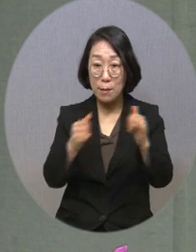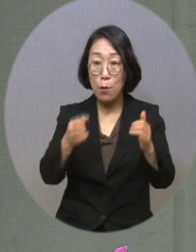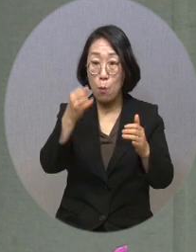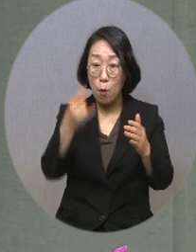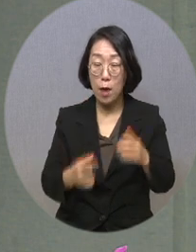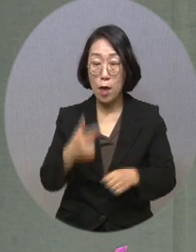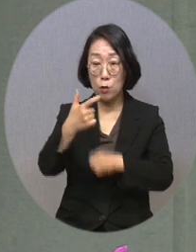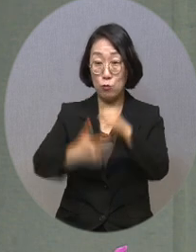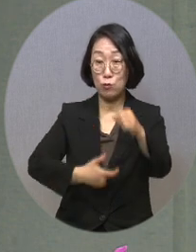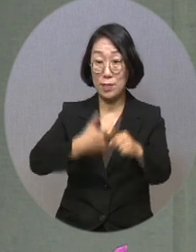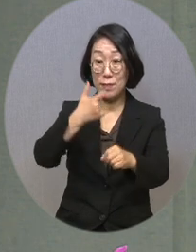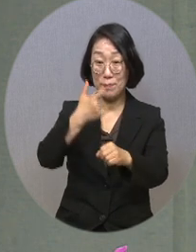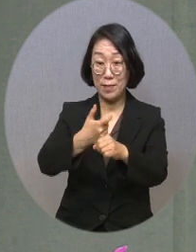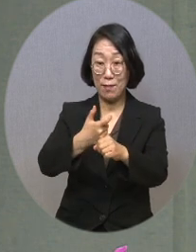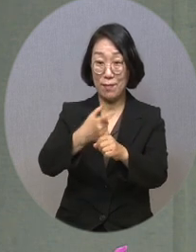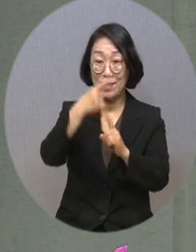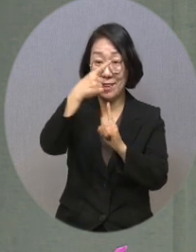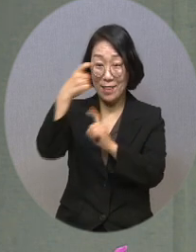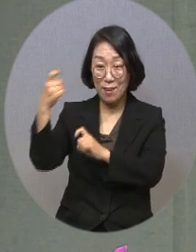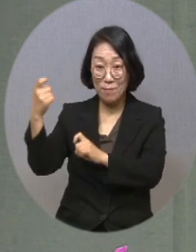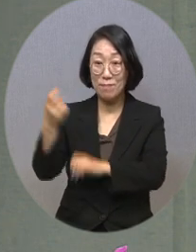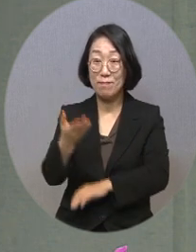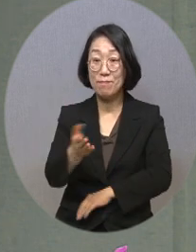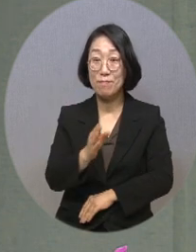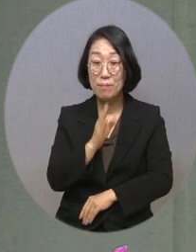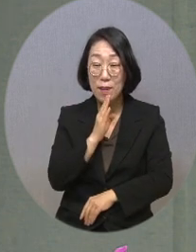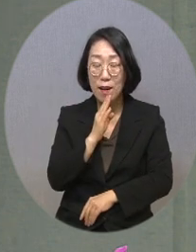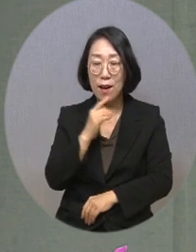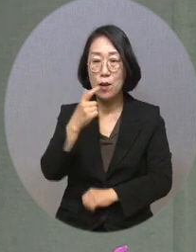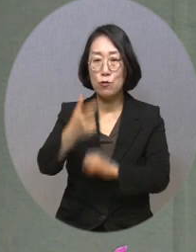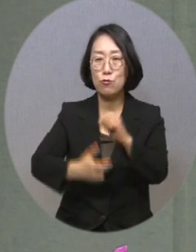창립이 60주년을 네, 맞으셨다고 예, 예. 예,